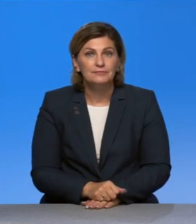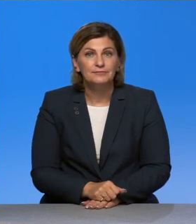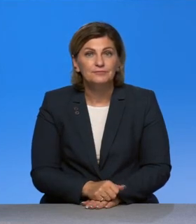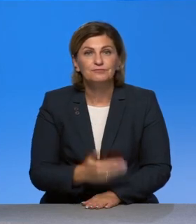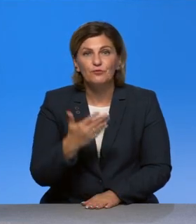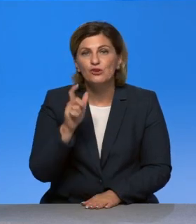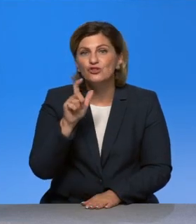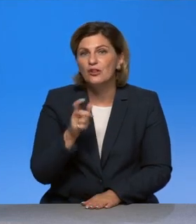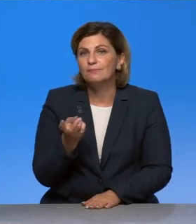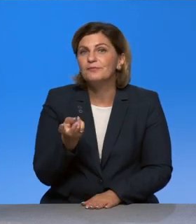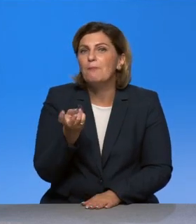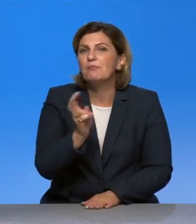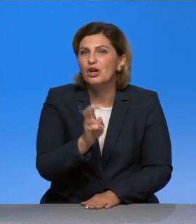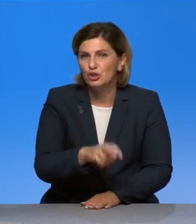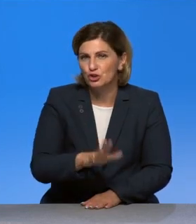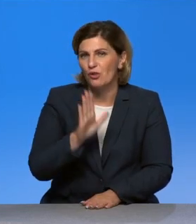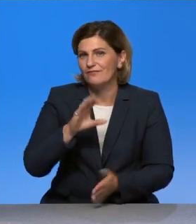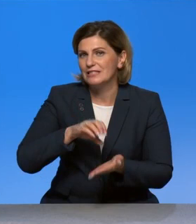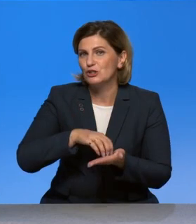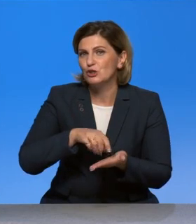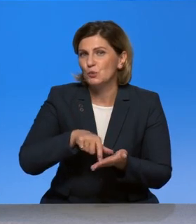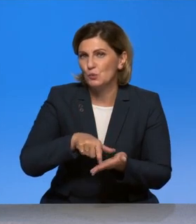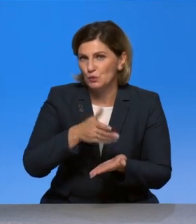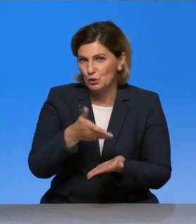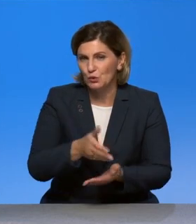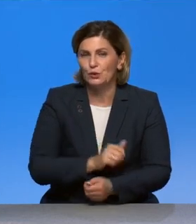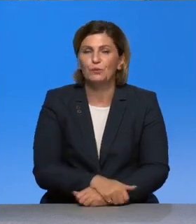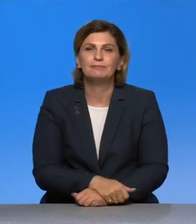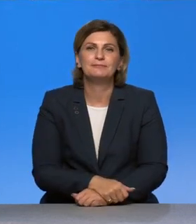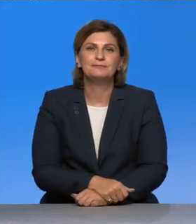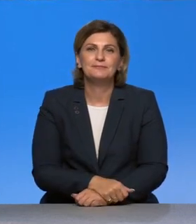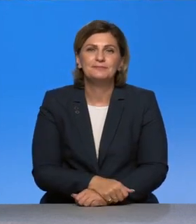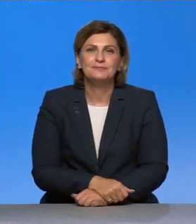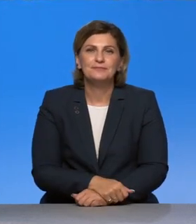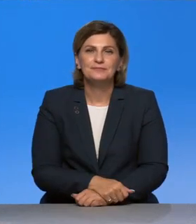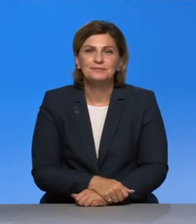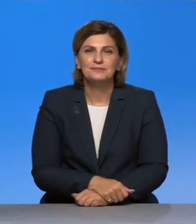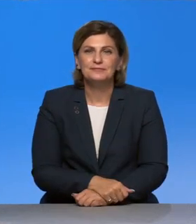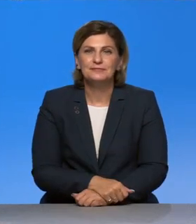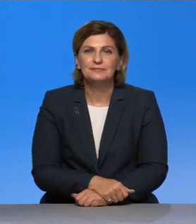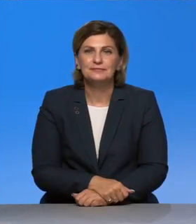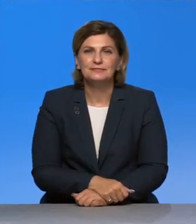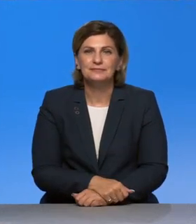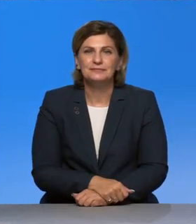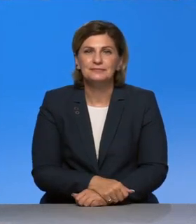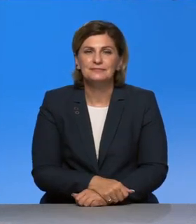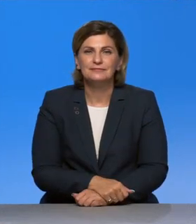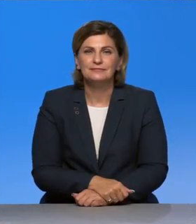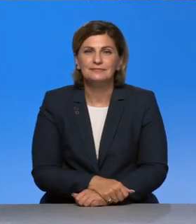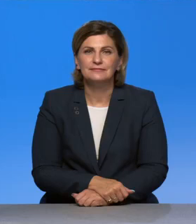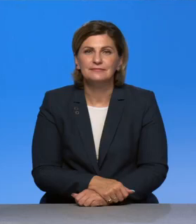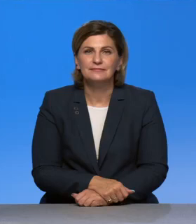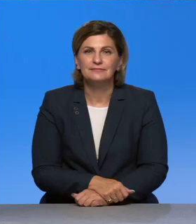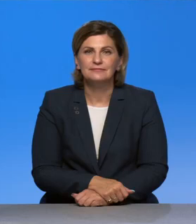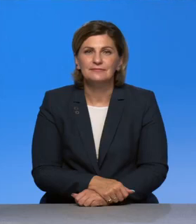Николай Николаевич появляется прямо в нашей студии, и теперь никто не упрекнет нас, что мы, возможно, работаем в кривом эфире. Нет,